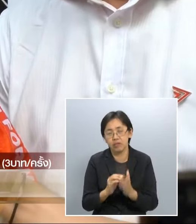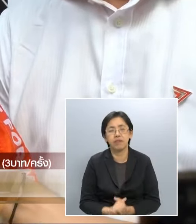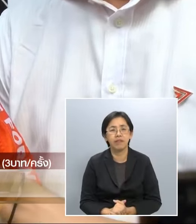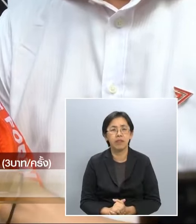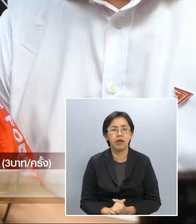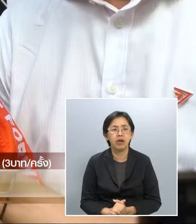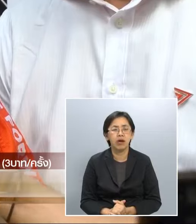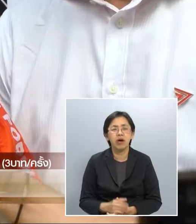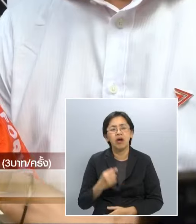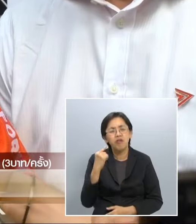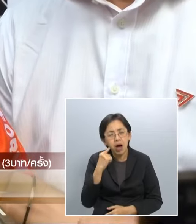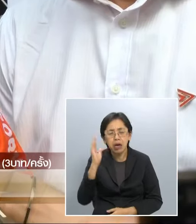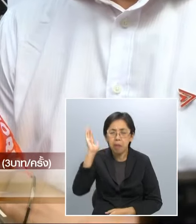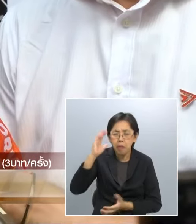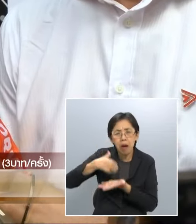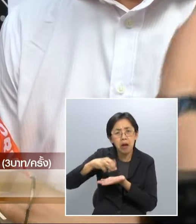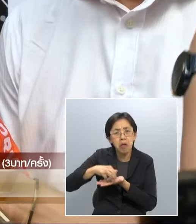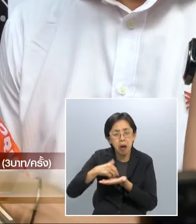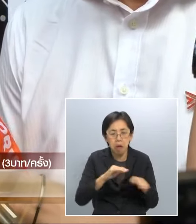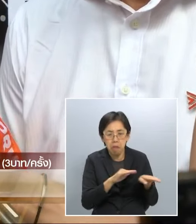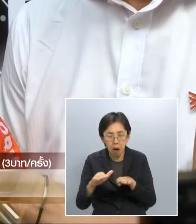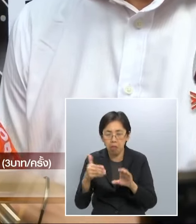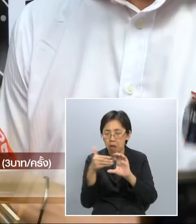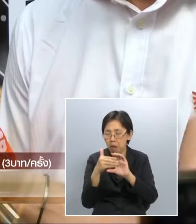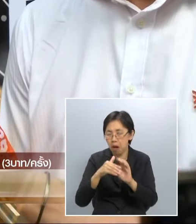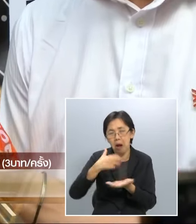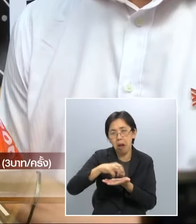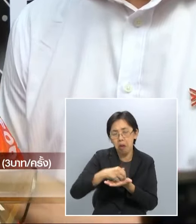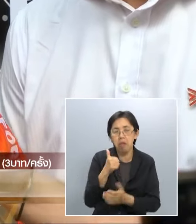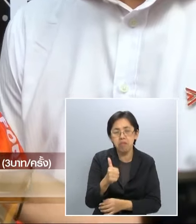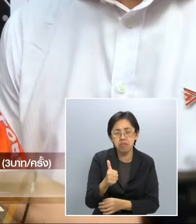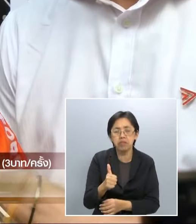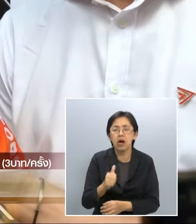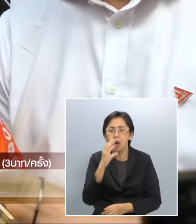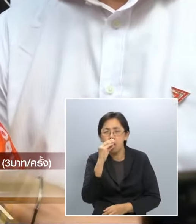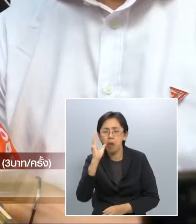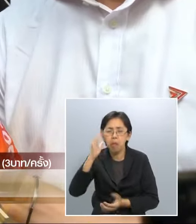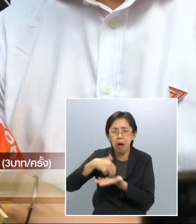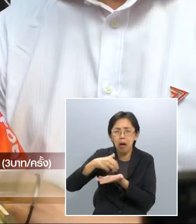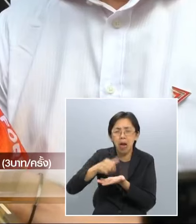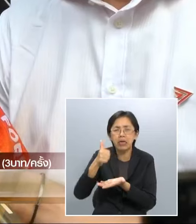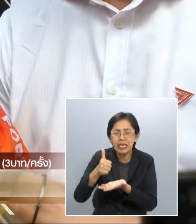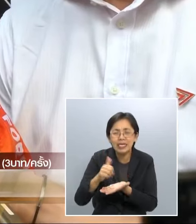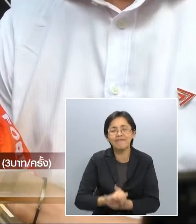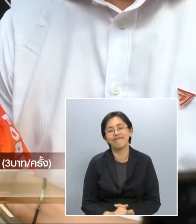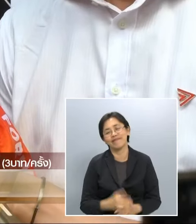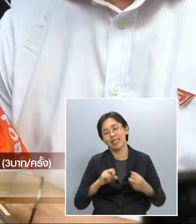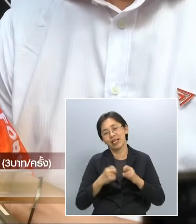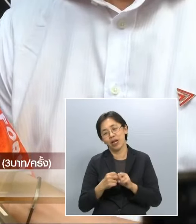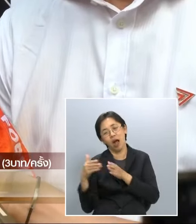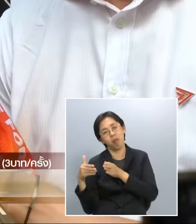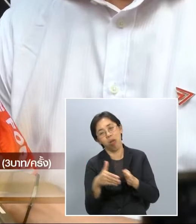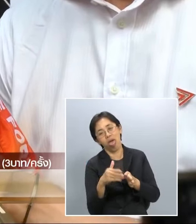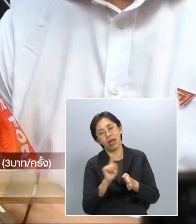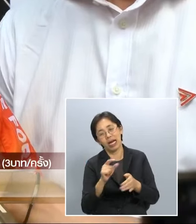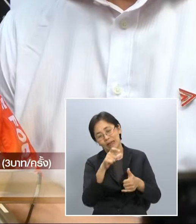อกถ้าฟังเนื้อหาเนี่ยเตรียมมาดีมากแล้วก็น่าจะเป็นเนื้อหาที่ดีแต่ปรากฏว่ากลายเป็นว่าถูกกลบด้วยประเด็นด